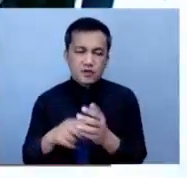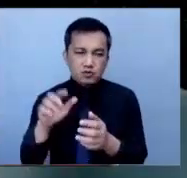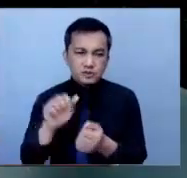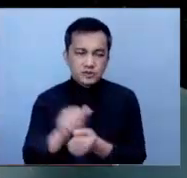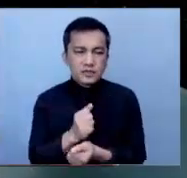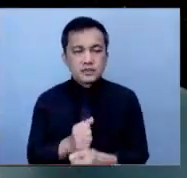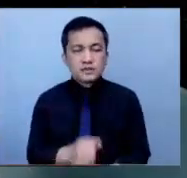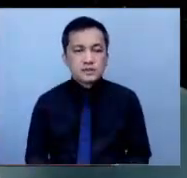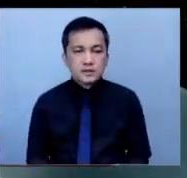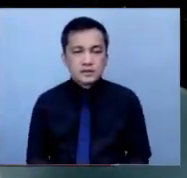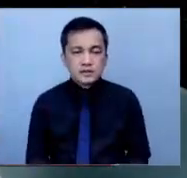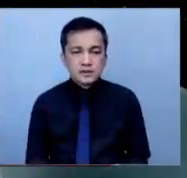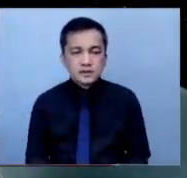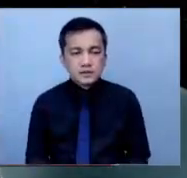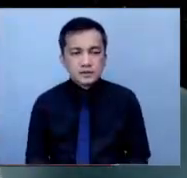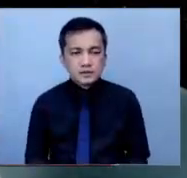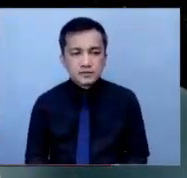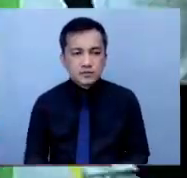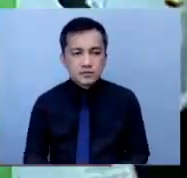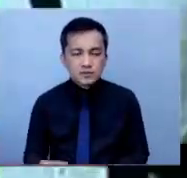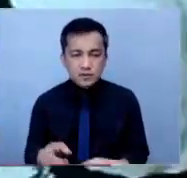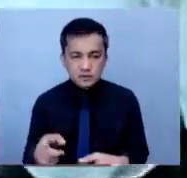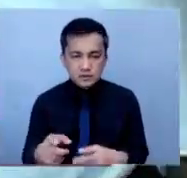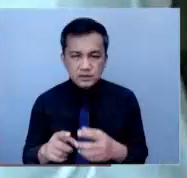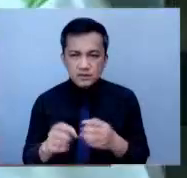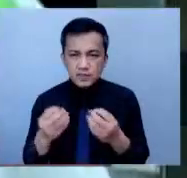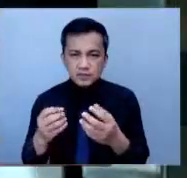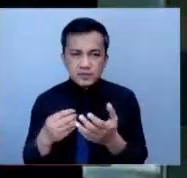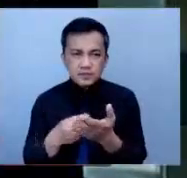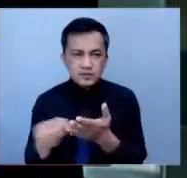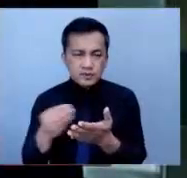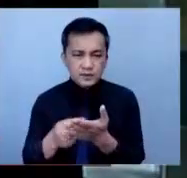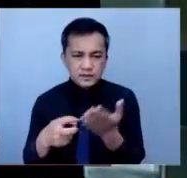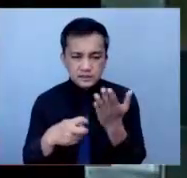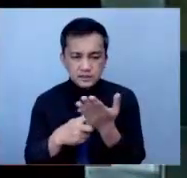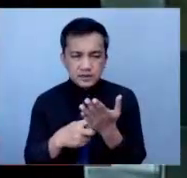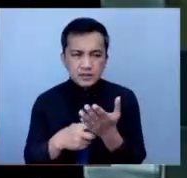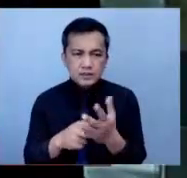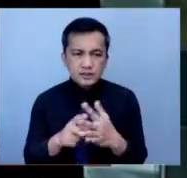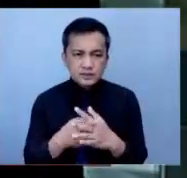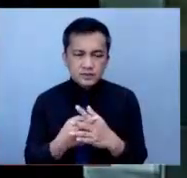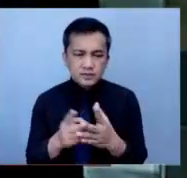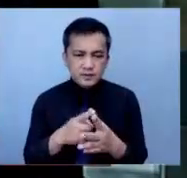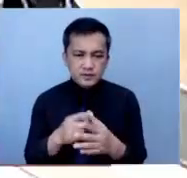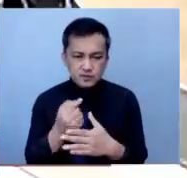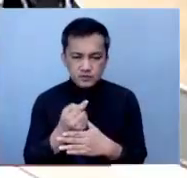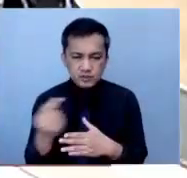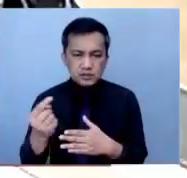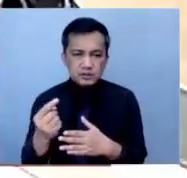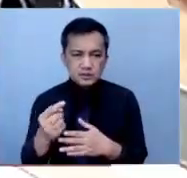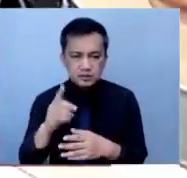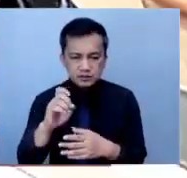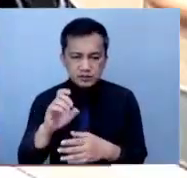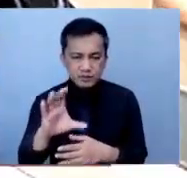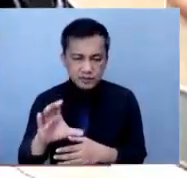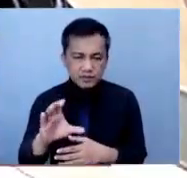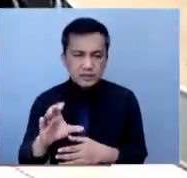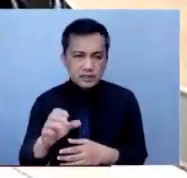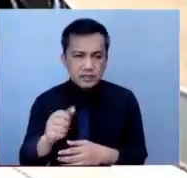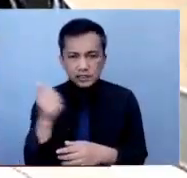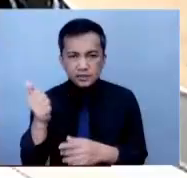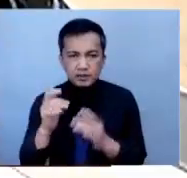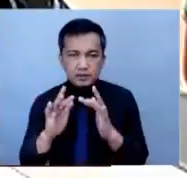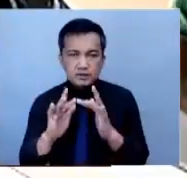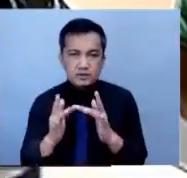kumuha ng ticket simula nung first week ng December. Ang iba po online.